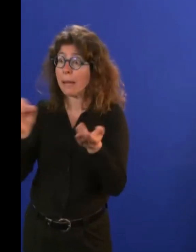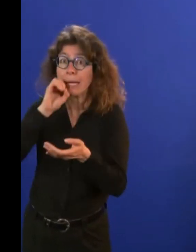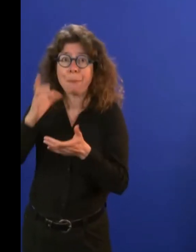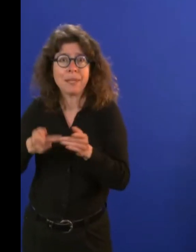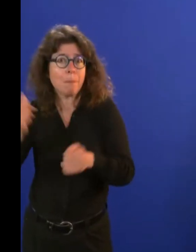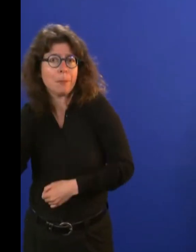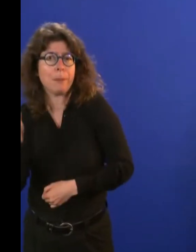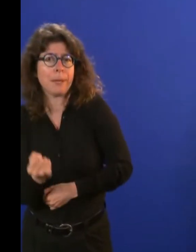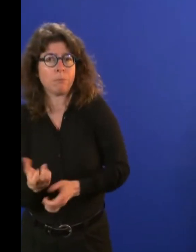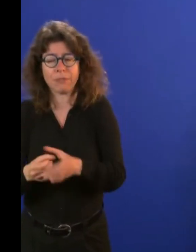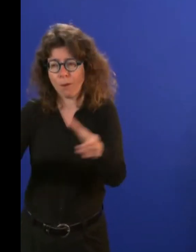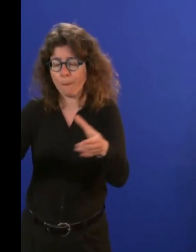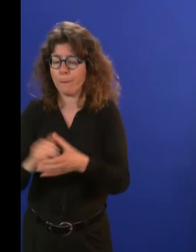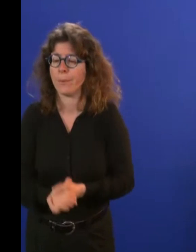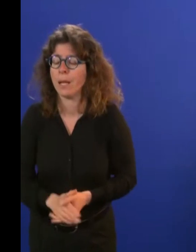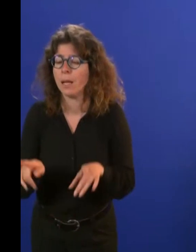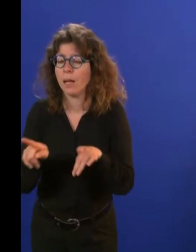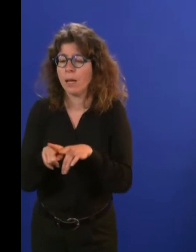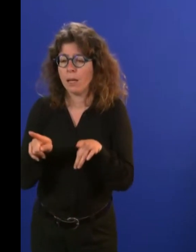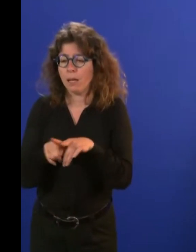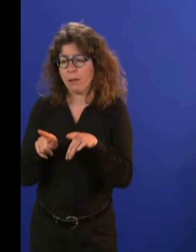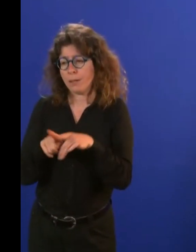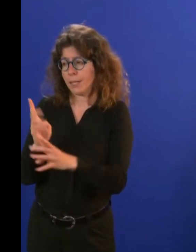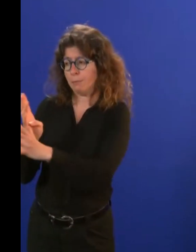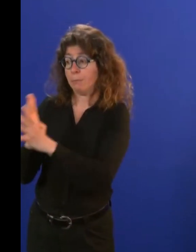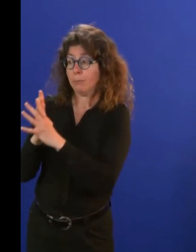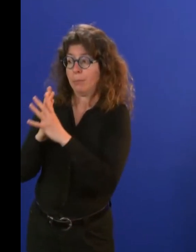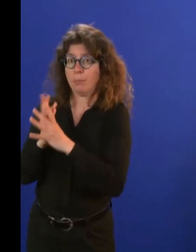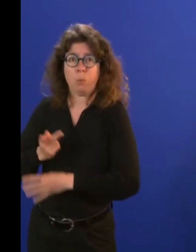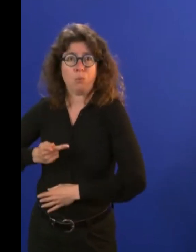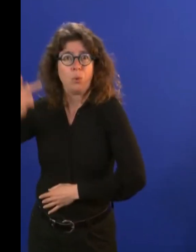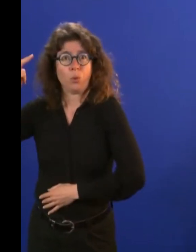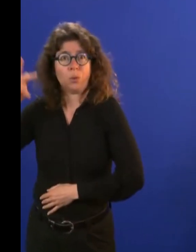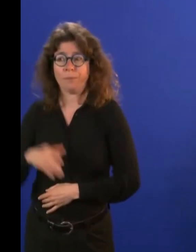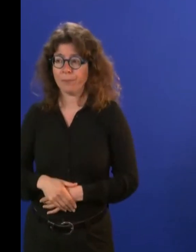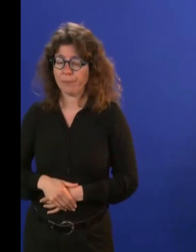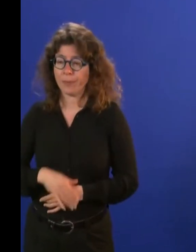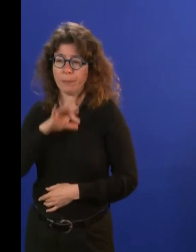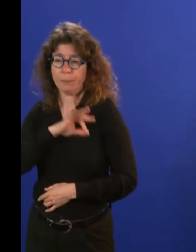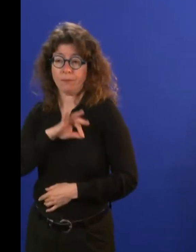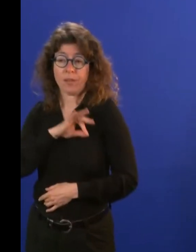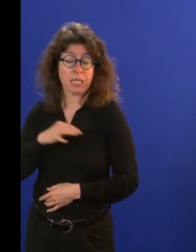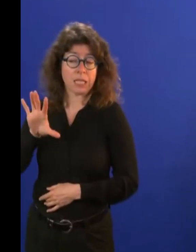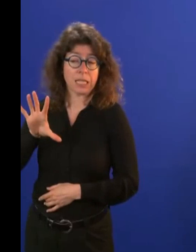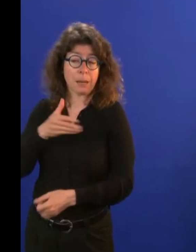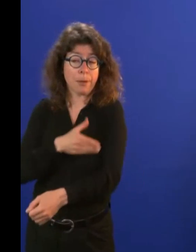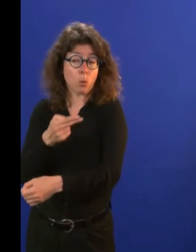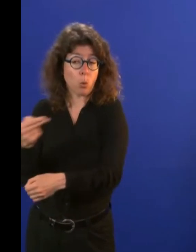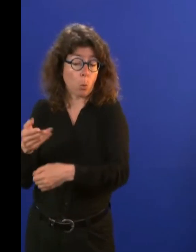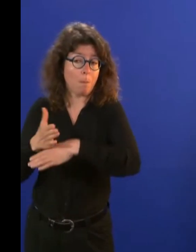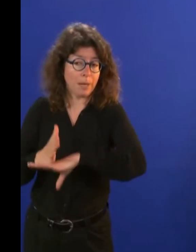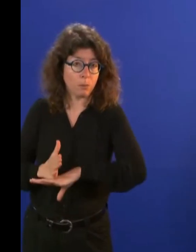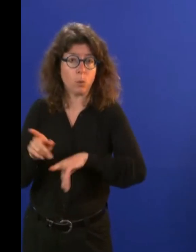des recettes liées à la hausse de fréquentation, estimée à 5 millions d'euros dans notre budget prévisionnel, et à celle de